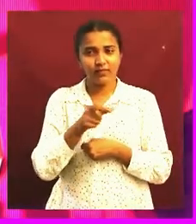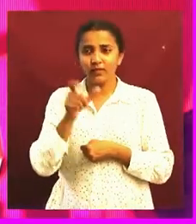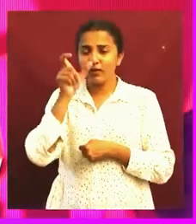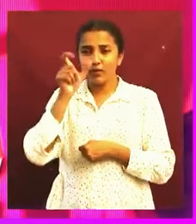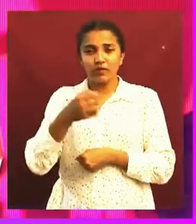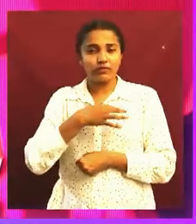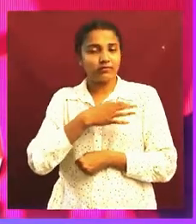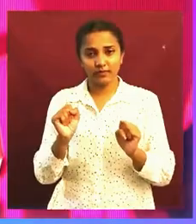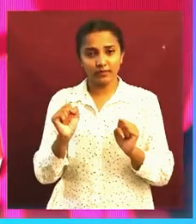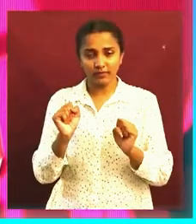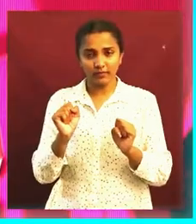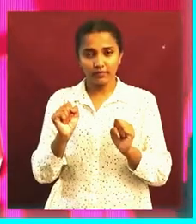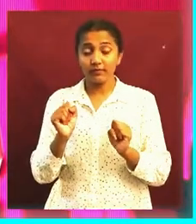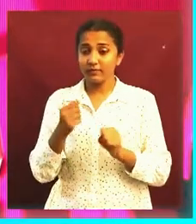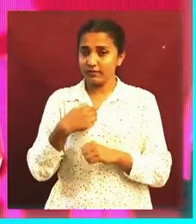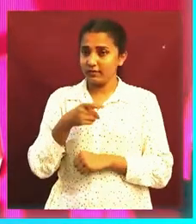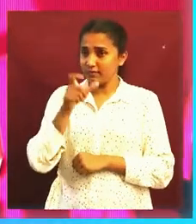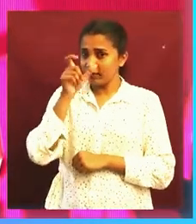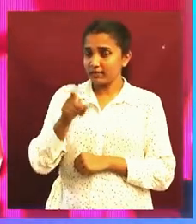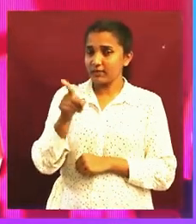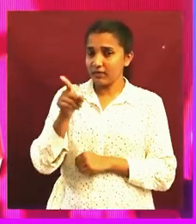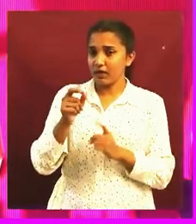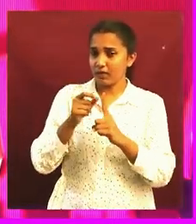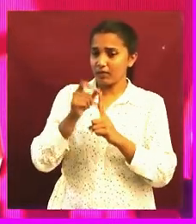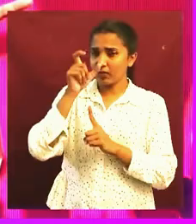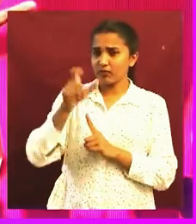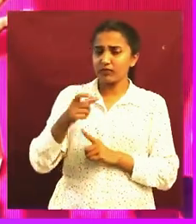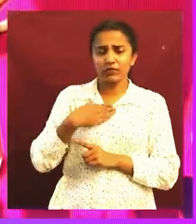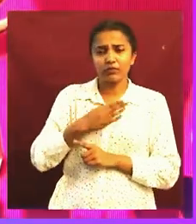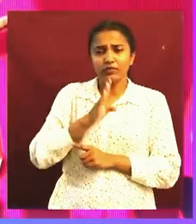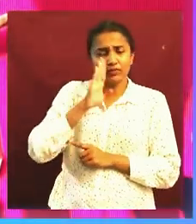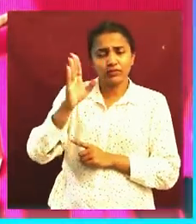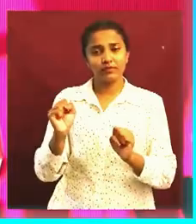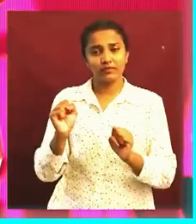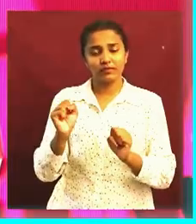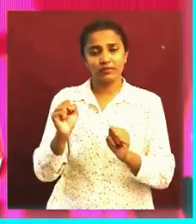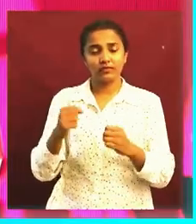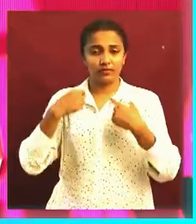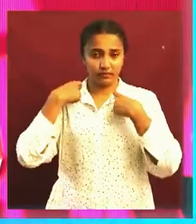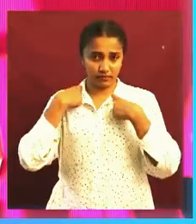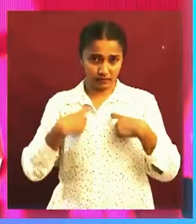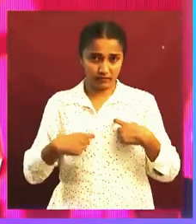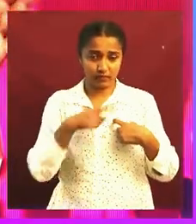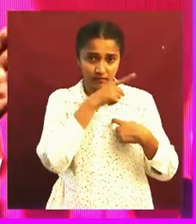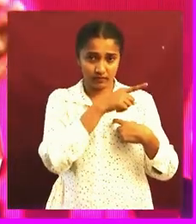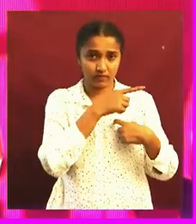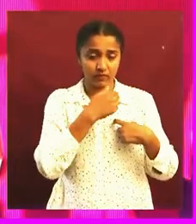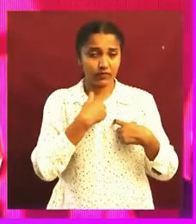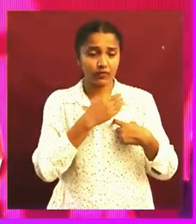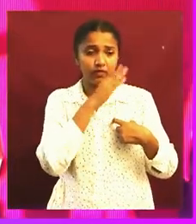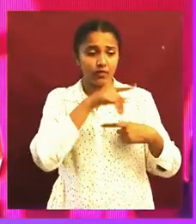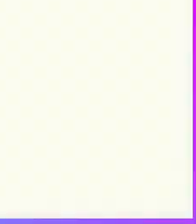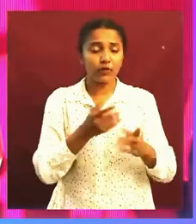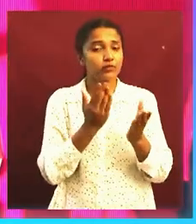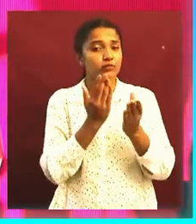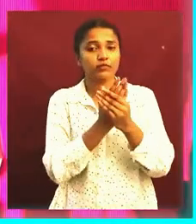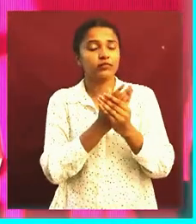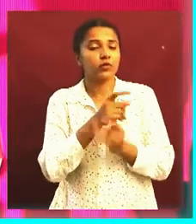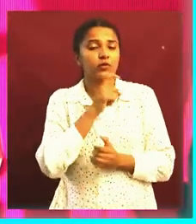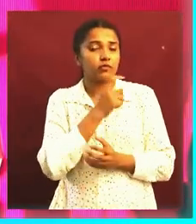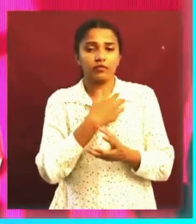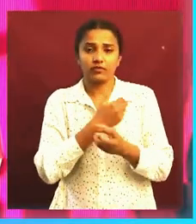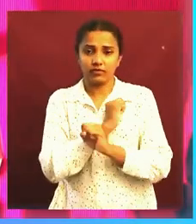கிசுவேக்குகம் பலிகன்னனிவி அப்பட கிசுவே பிலவன பௌத்கிலிக கிசி கோந்தரயக் நே மைந்த ராஜபக்சத்தக மட இடம் நடுனே